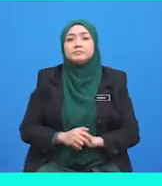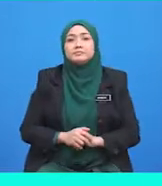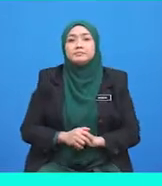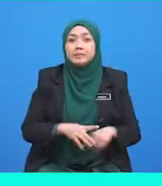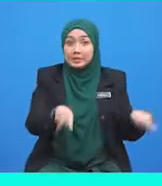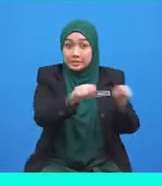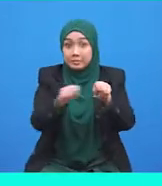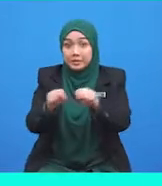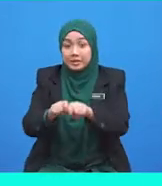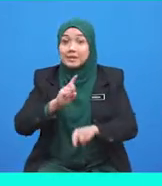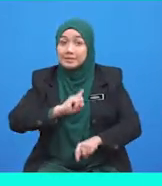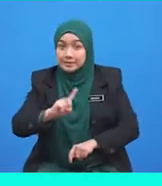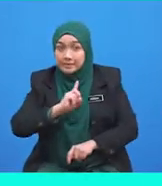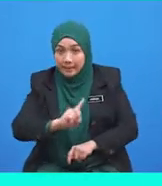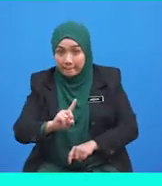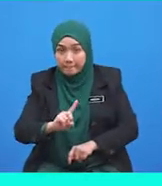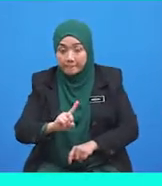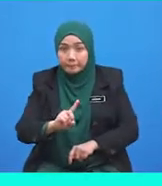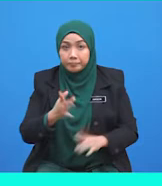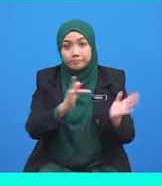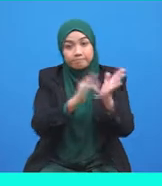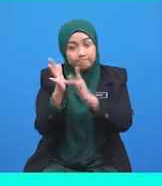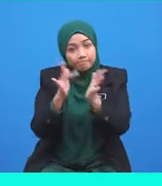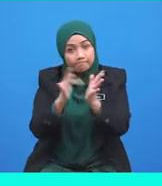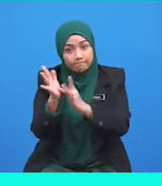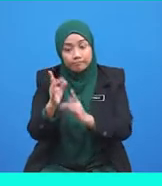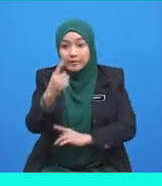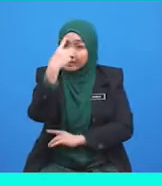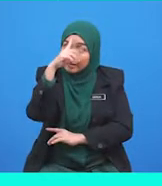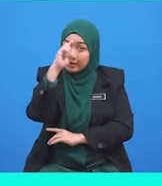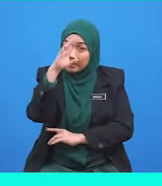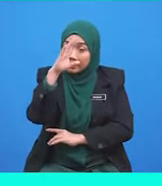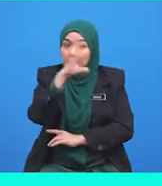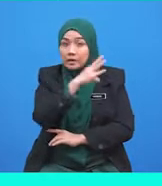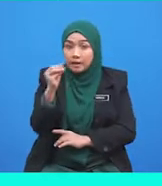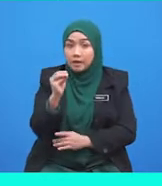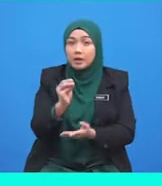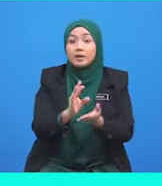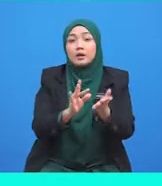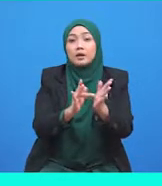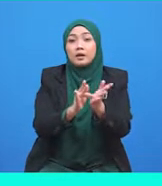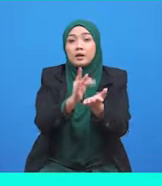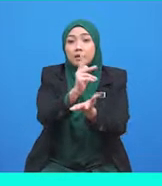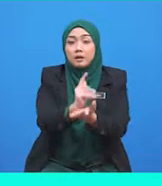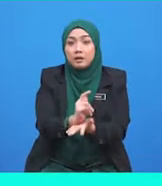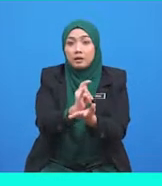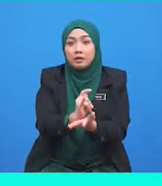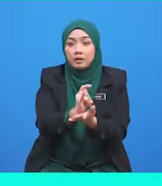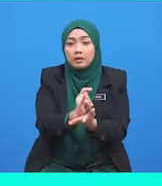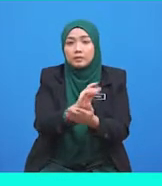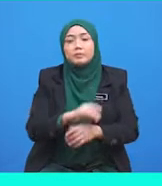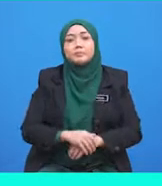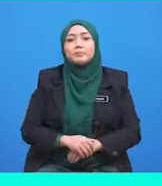Antaranya seperti bagi agama Islam, Kristian, Hindu dan Buddha. Murid-murid